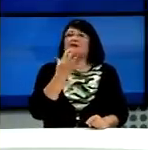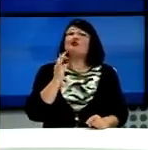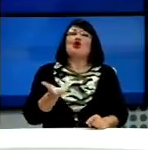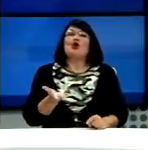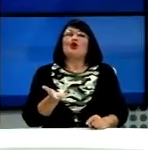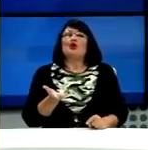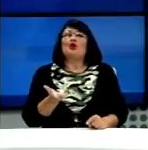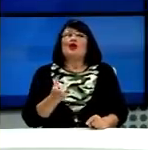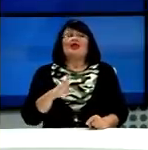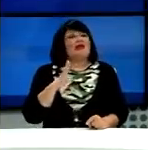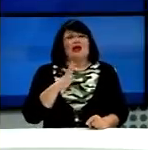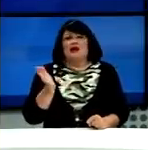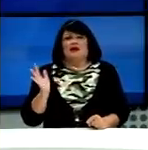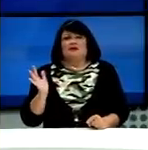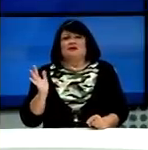διότι